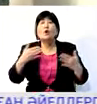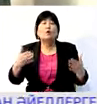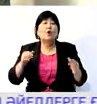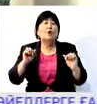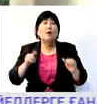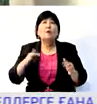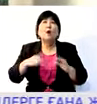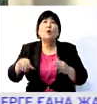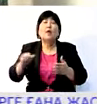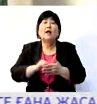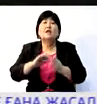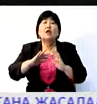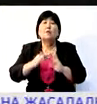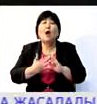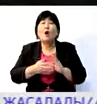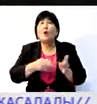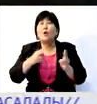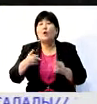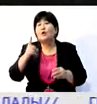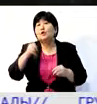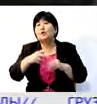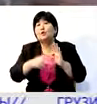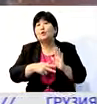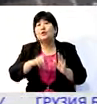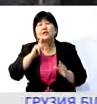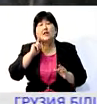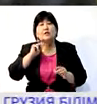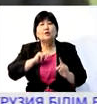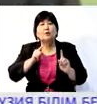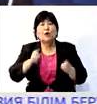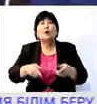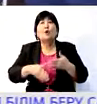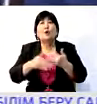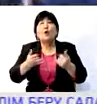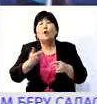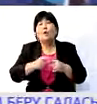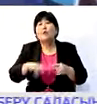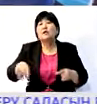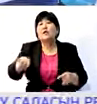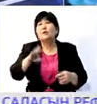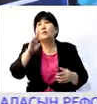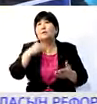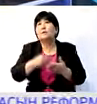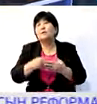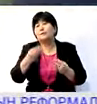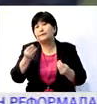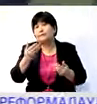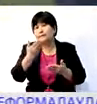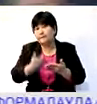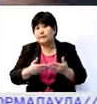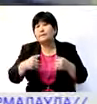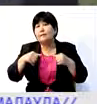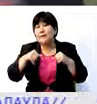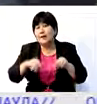Биыл ауданда дипломмен ауылға бағдарлама аясында 118 жастың жұмысқа тұруына қолдау жасалған. Ол үшін республикалық бюджеттен қаржы мәселесі